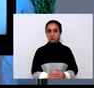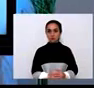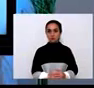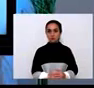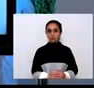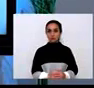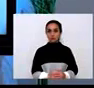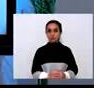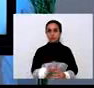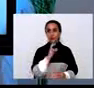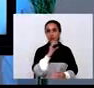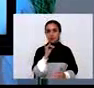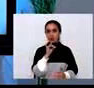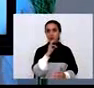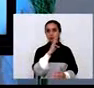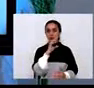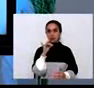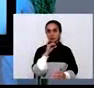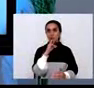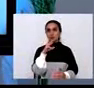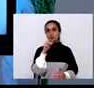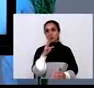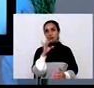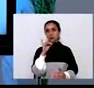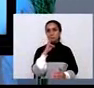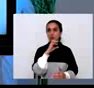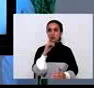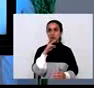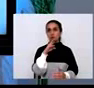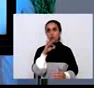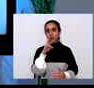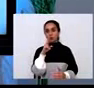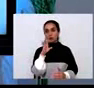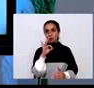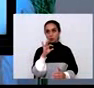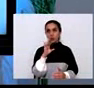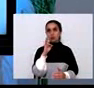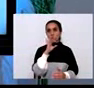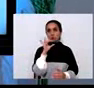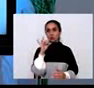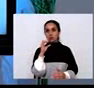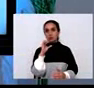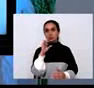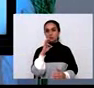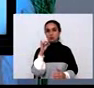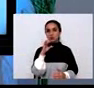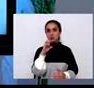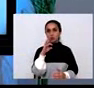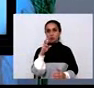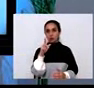старуха. Ни, как, так и, не только, но и, не столько,